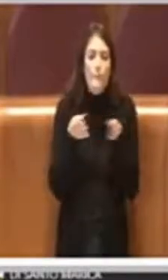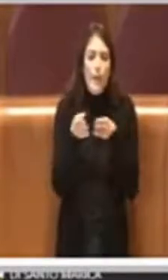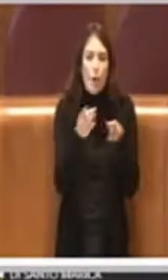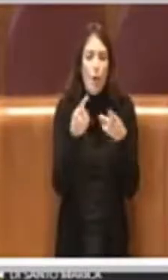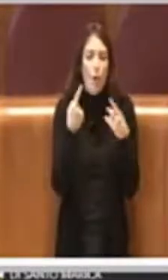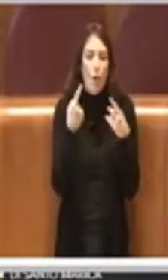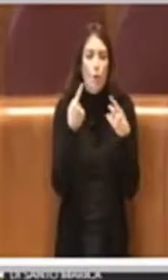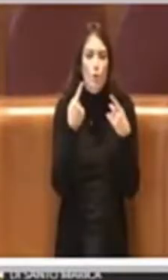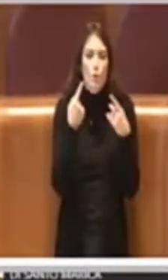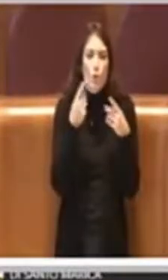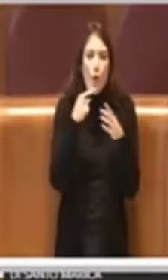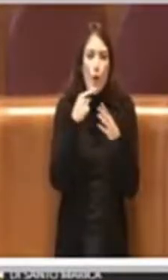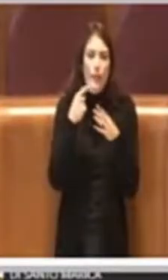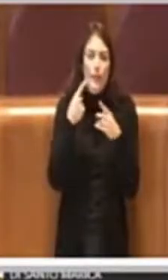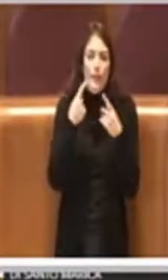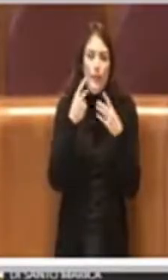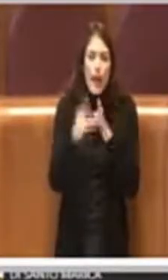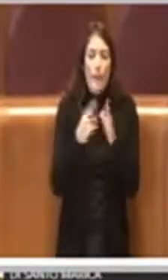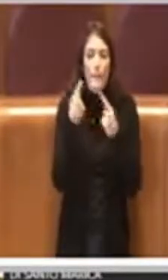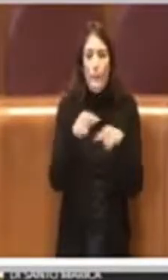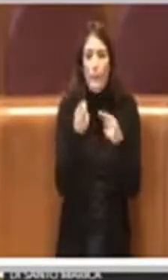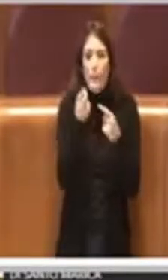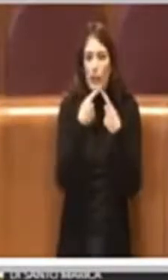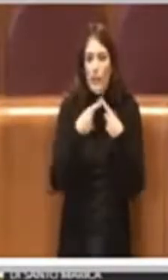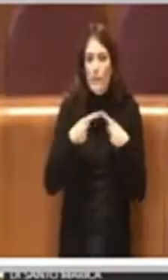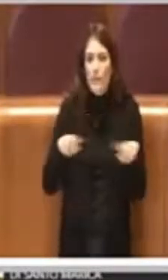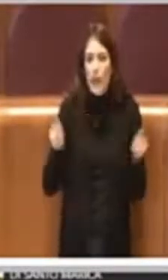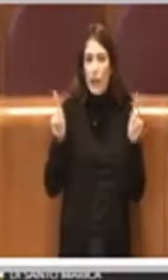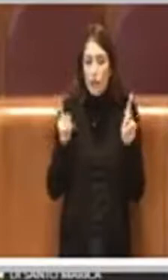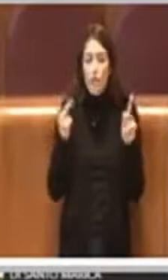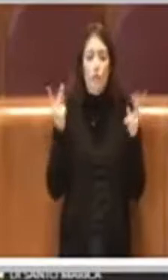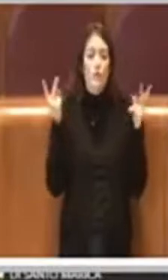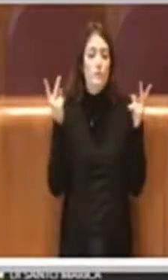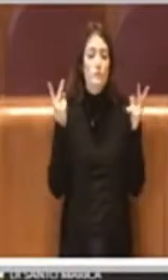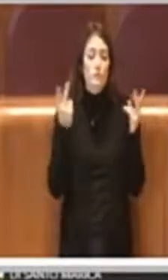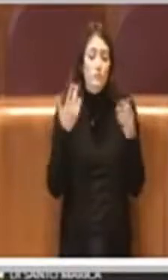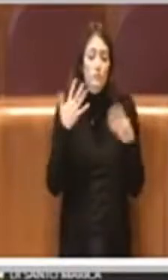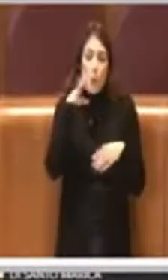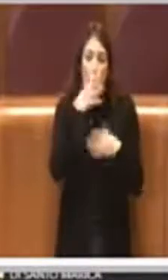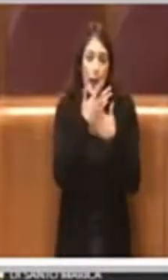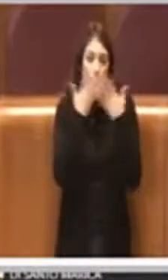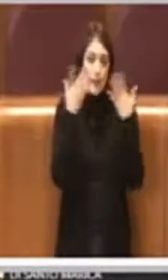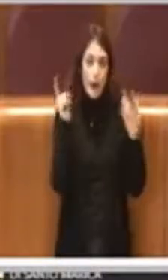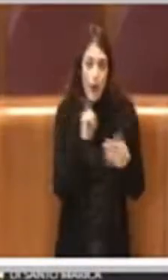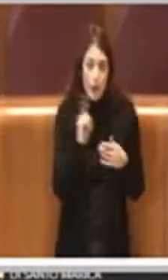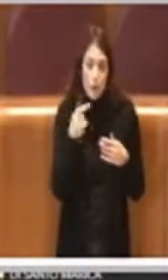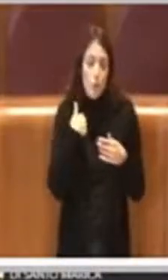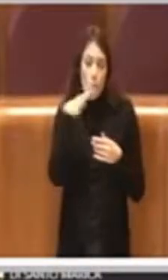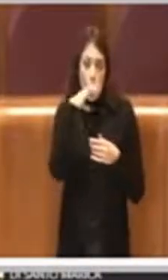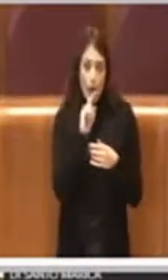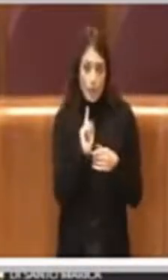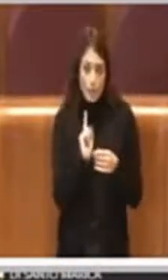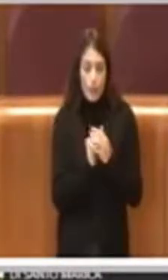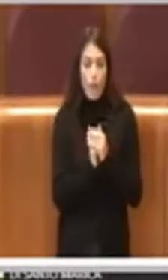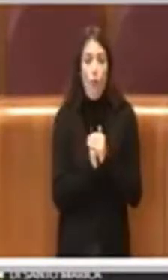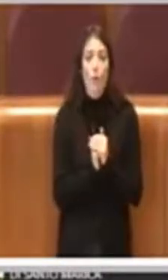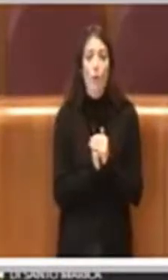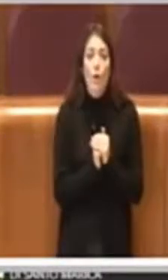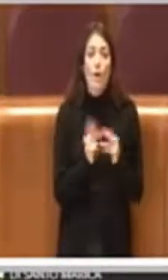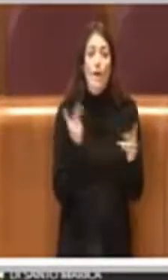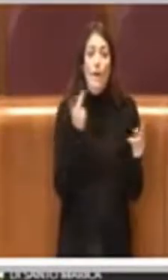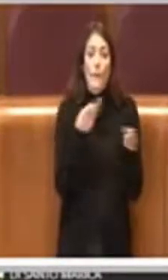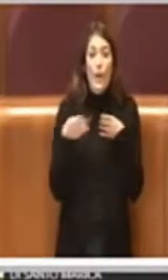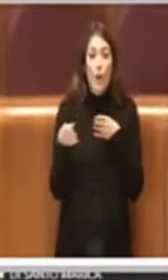fanno queste delibere, le cui motivazioni non mi sono note. Detto questo, che è un percorso